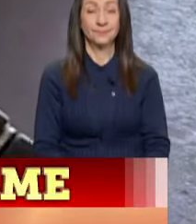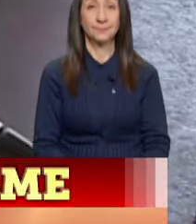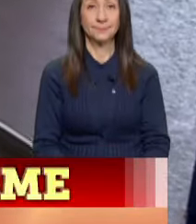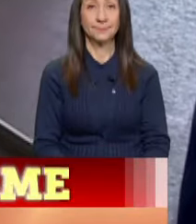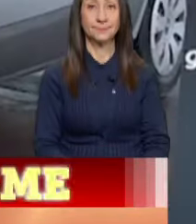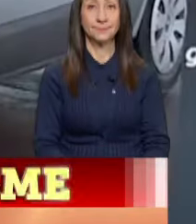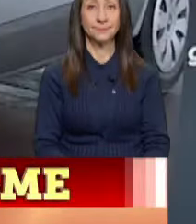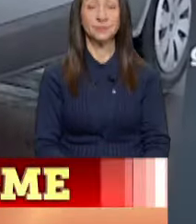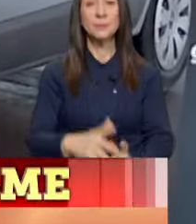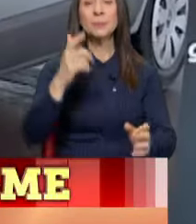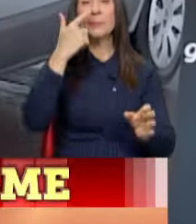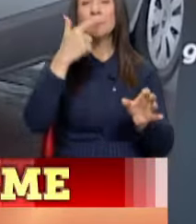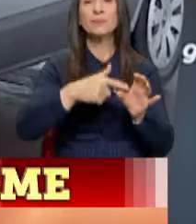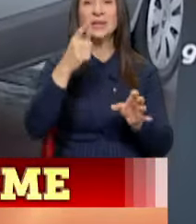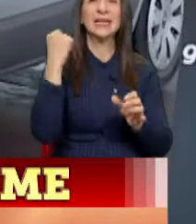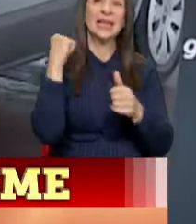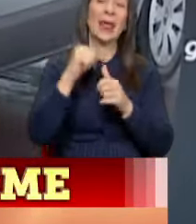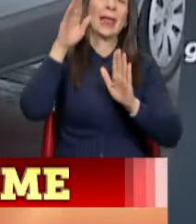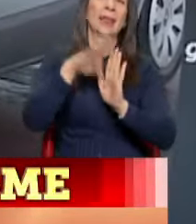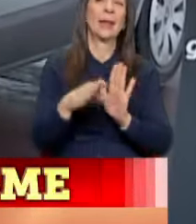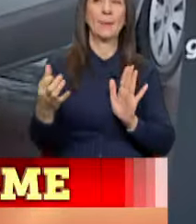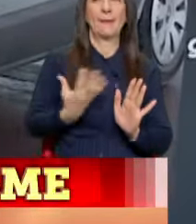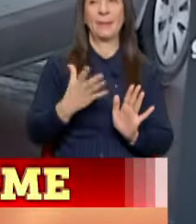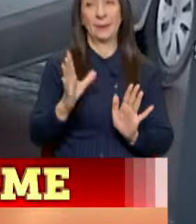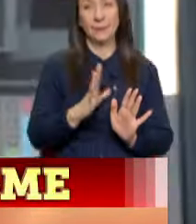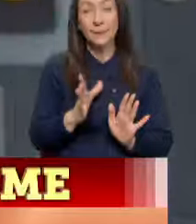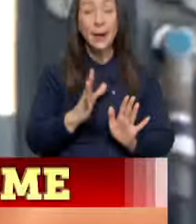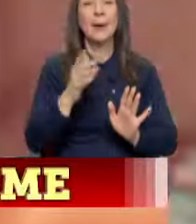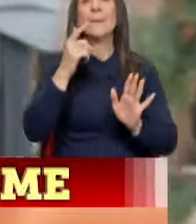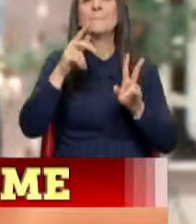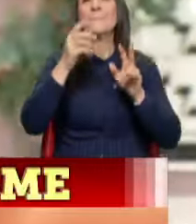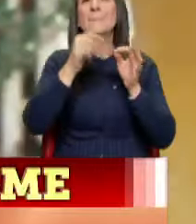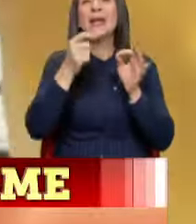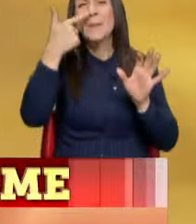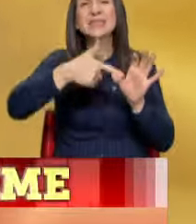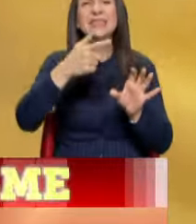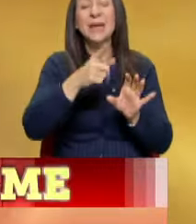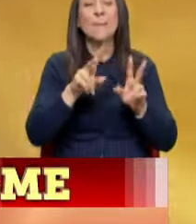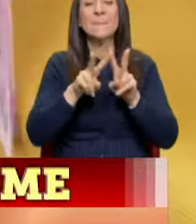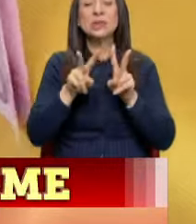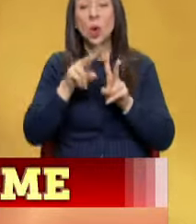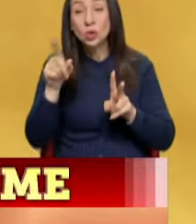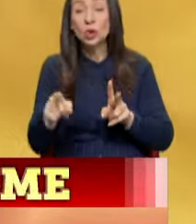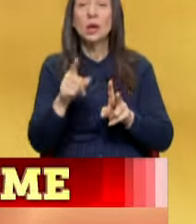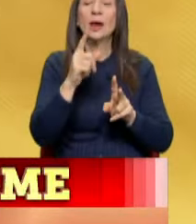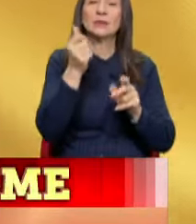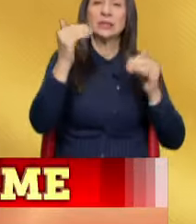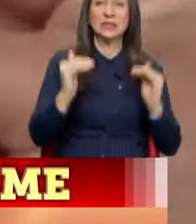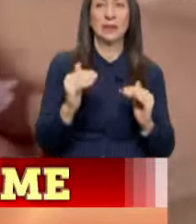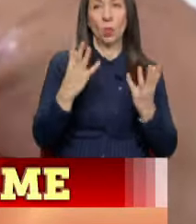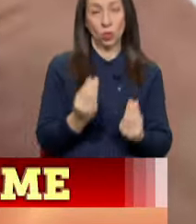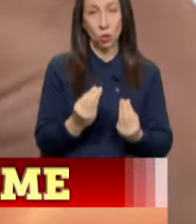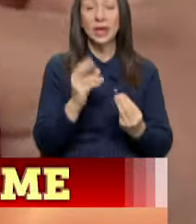ilgili akaryakıttan yine indirim Haberi geldi benzinde 76 kuruş motorinde 1 L 10 kuruş indirime